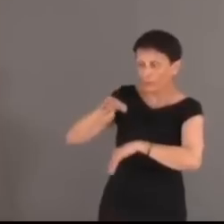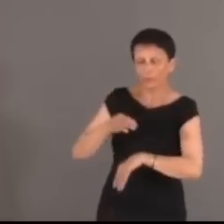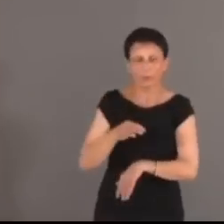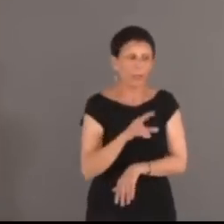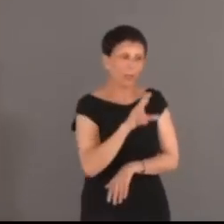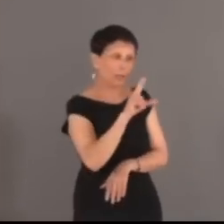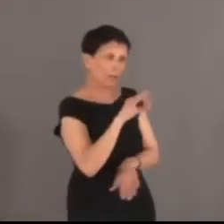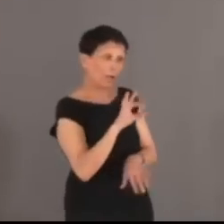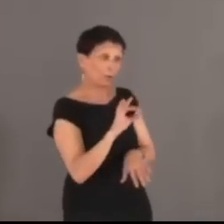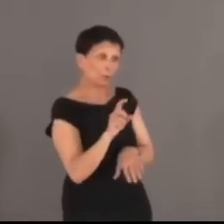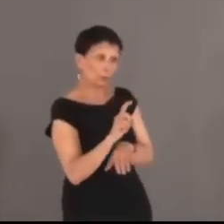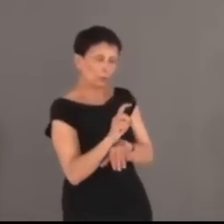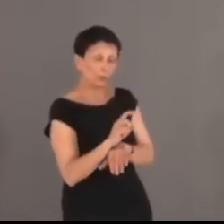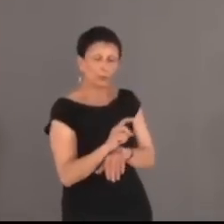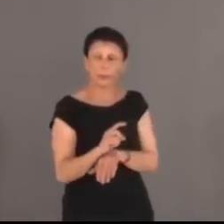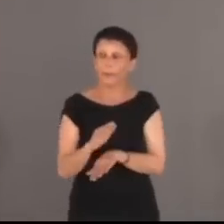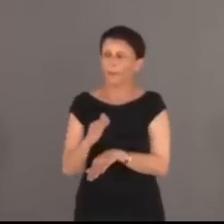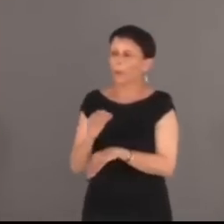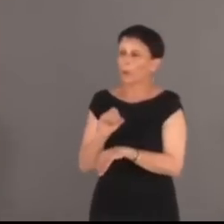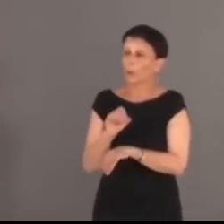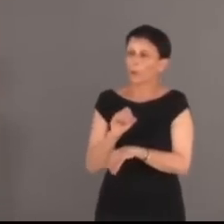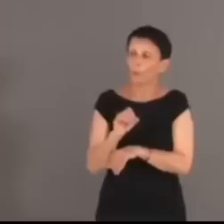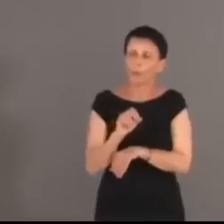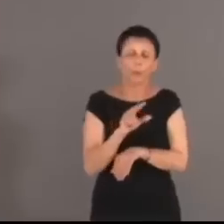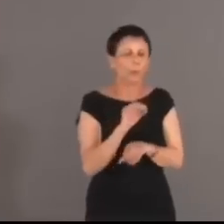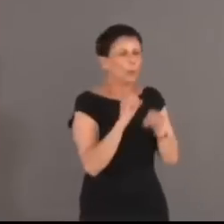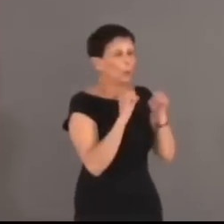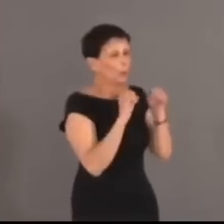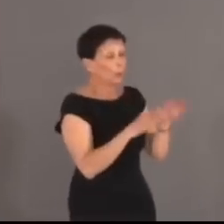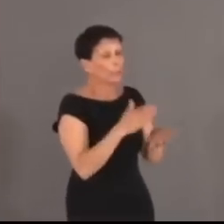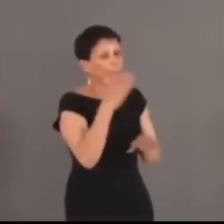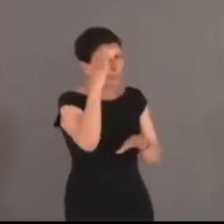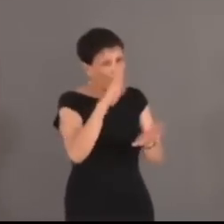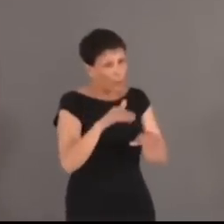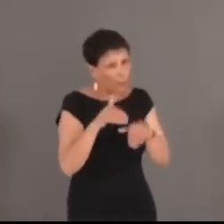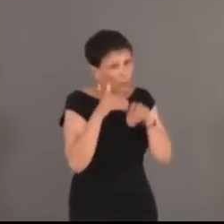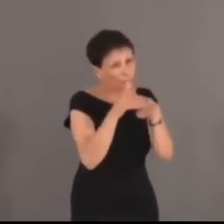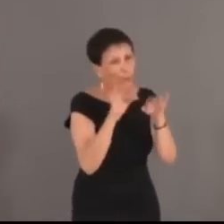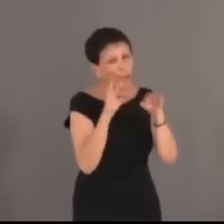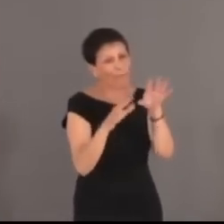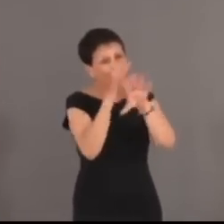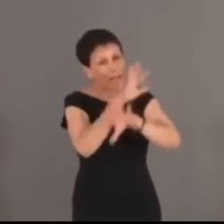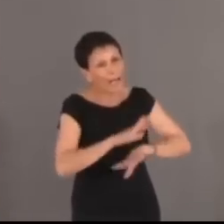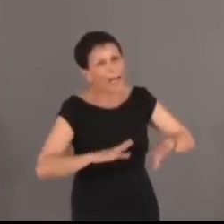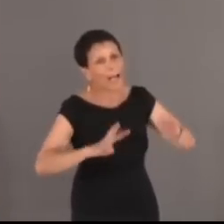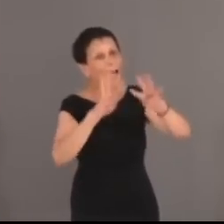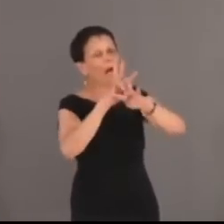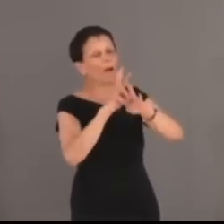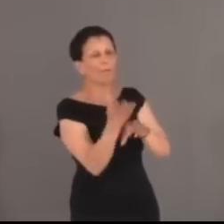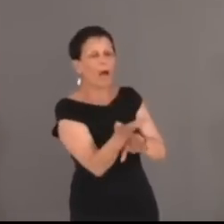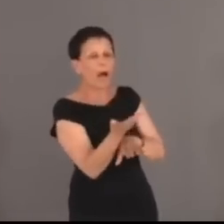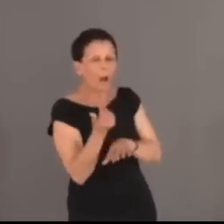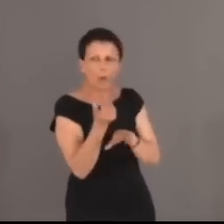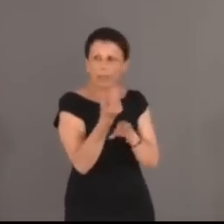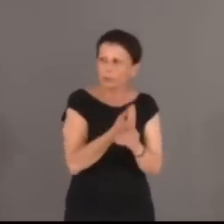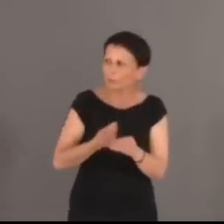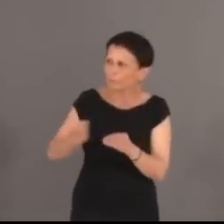En 1 minute. Allez-y, mais si vous recommencez avec cette histoire d'allocation et de bled, je vous couperai la parole.